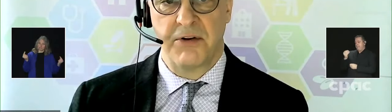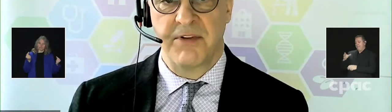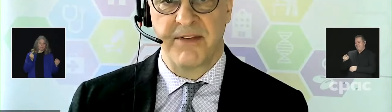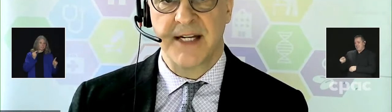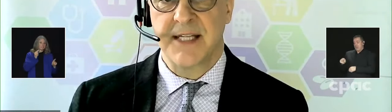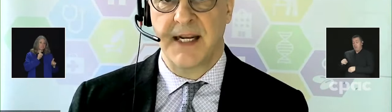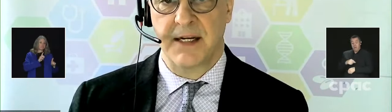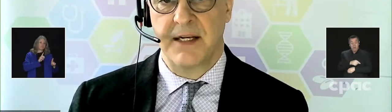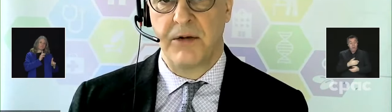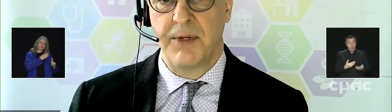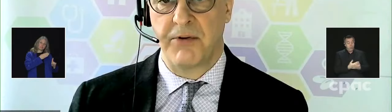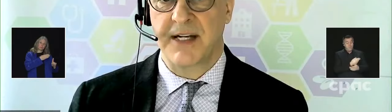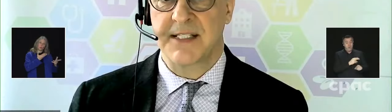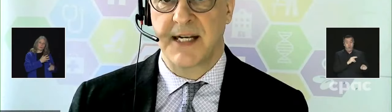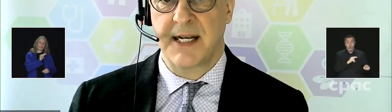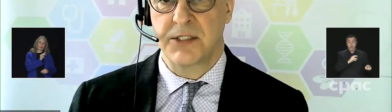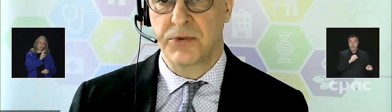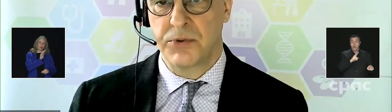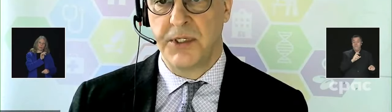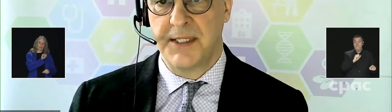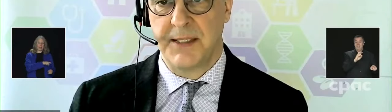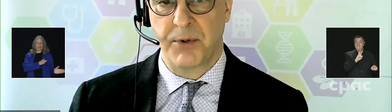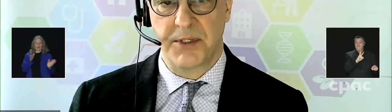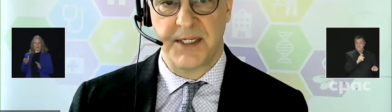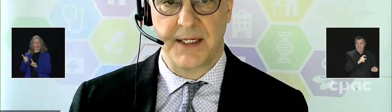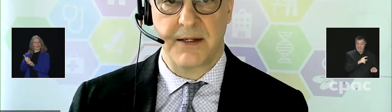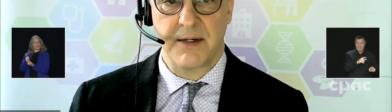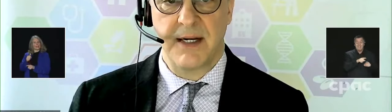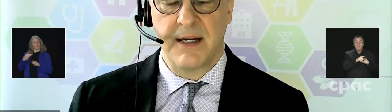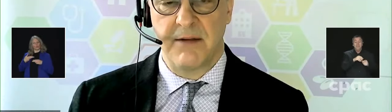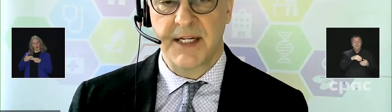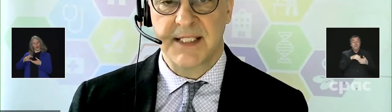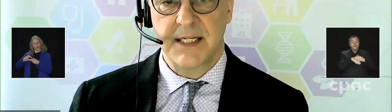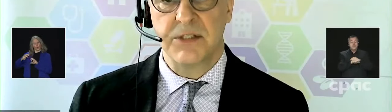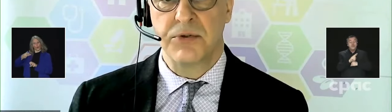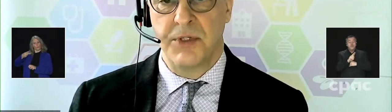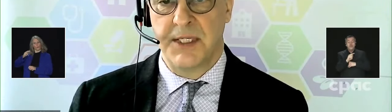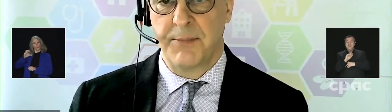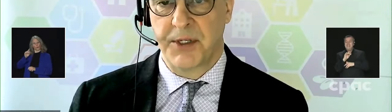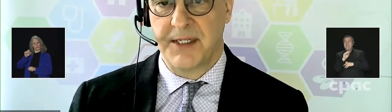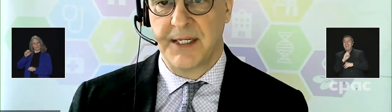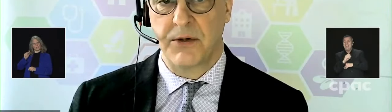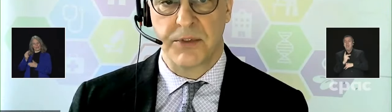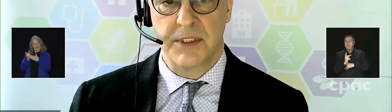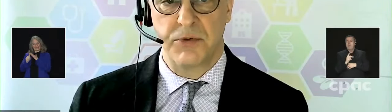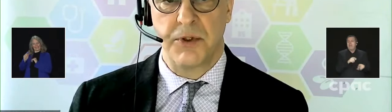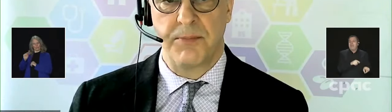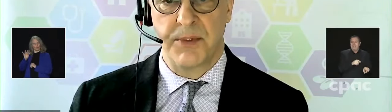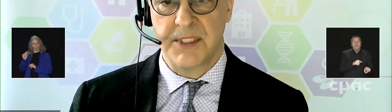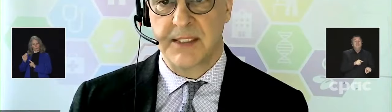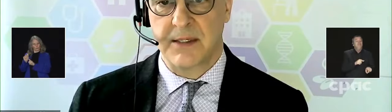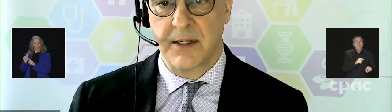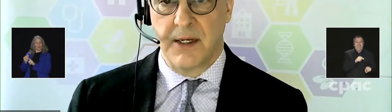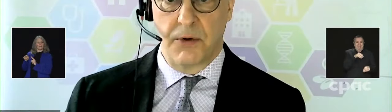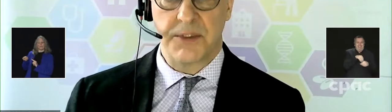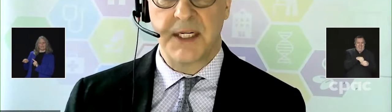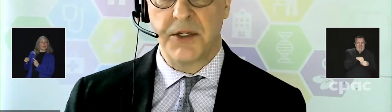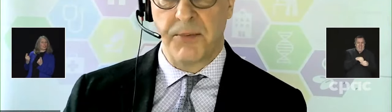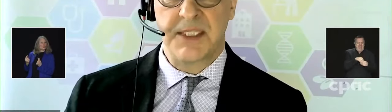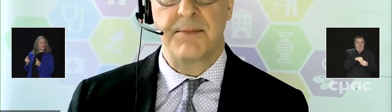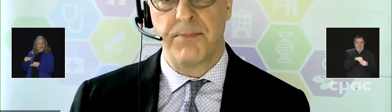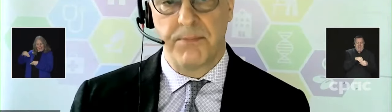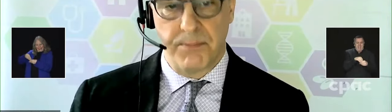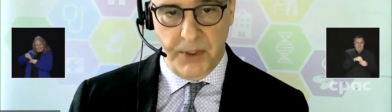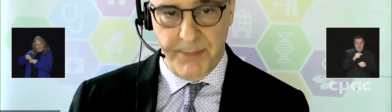vaccin de Novavax est quant à lui un vaccin à sous-unité protéique. Les vaccins à sous-unité protéique contiennent